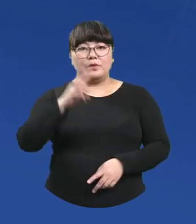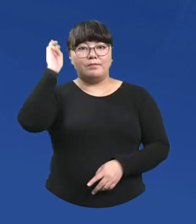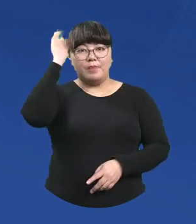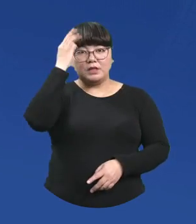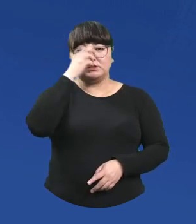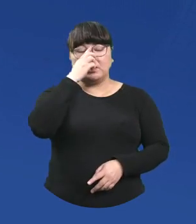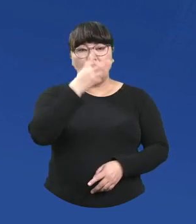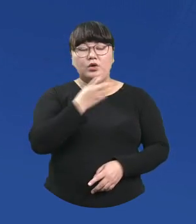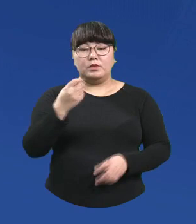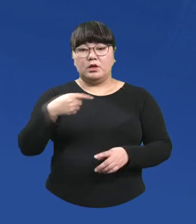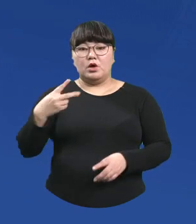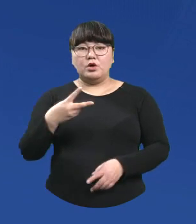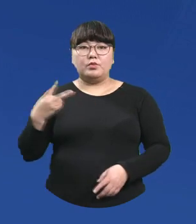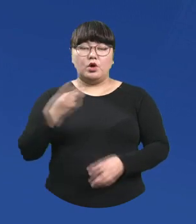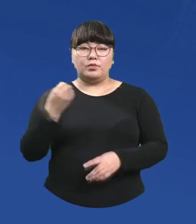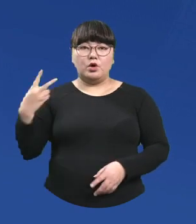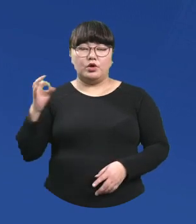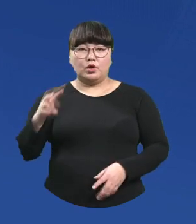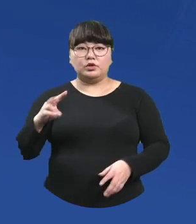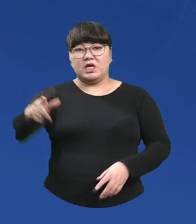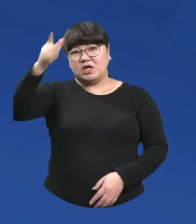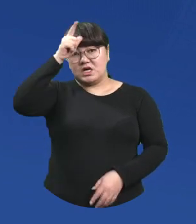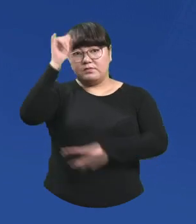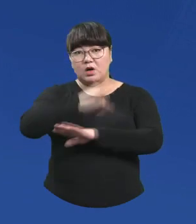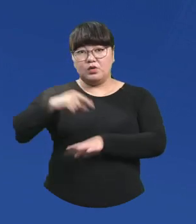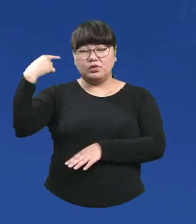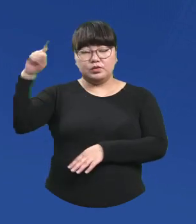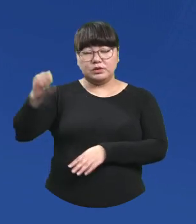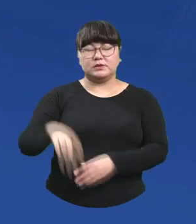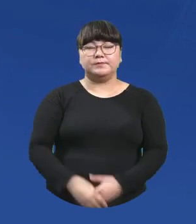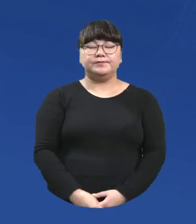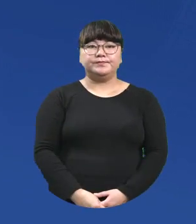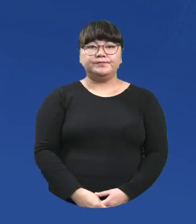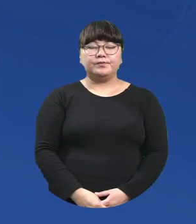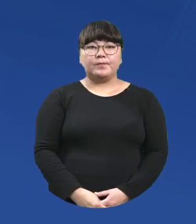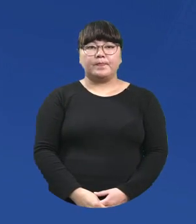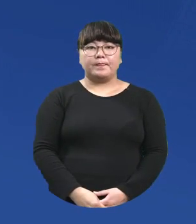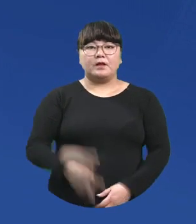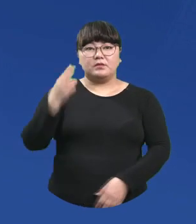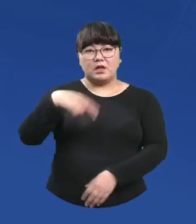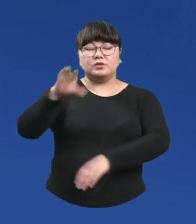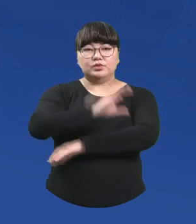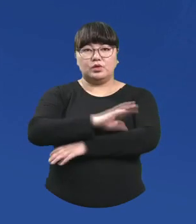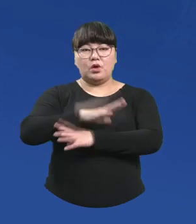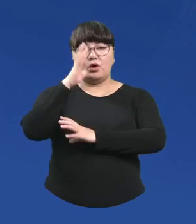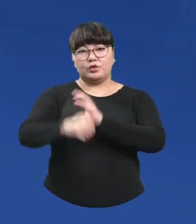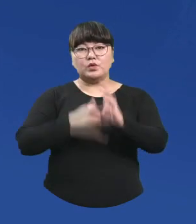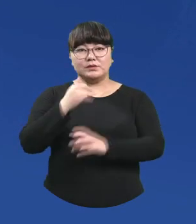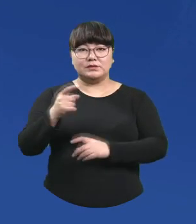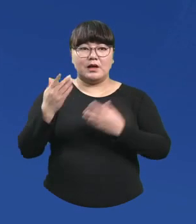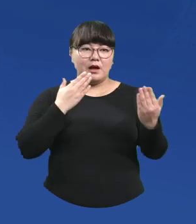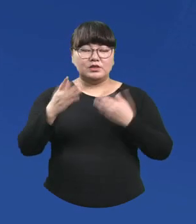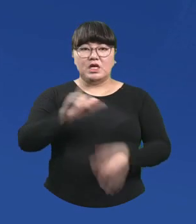ухааны магистр, 2000-с 2002 онд холбооны бүгд найрамдах Герман улсын Людвиг Максимилиан их сургуульд олон